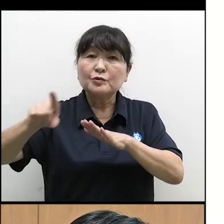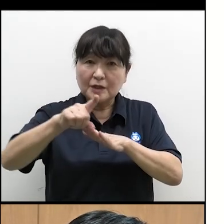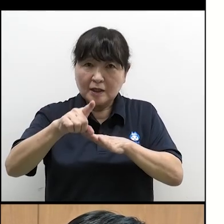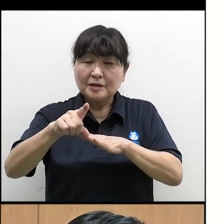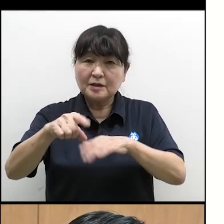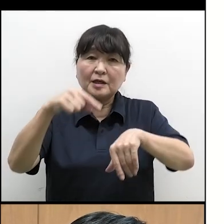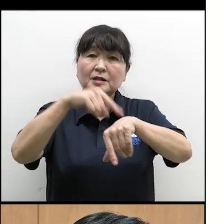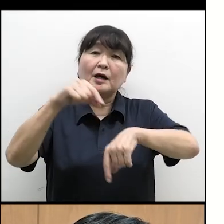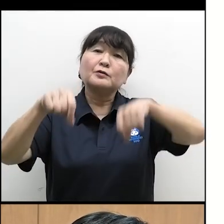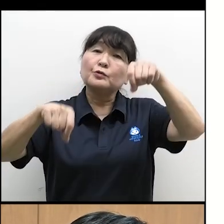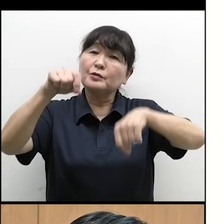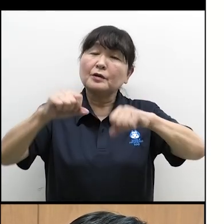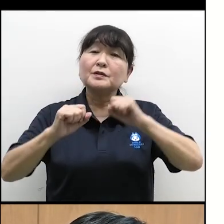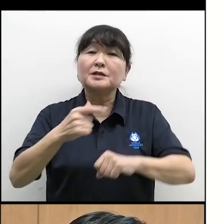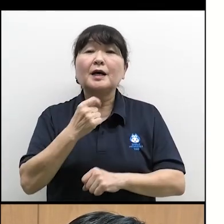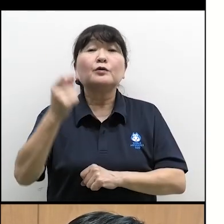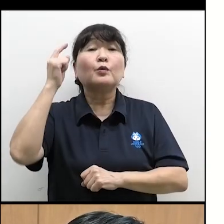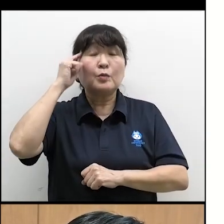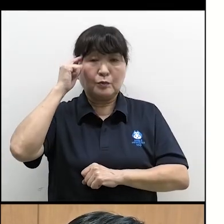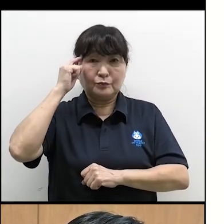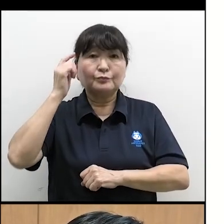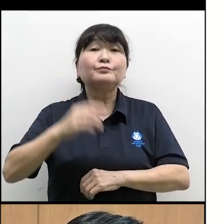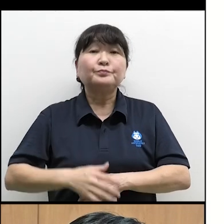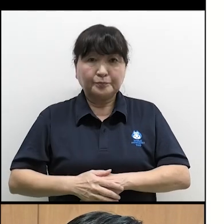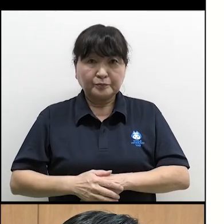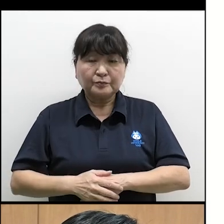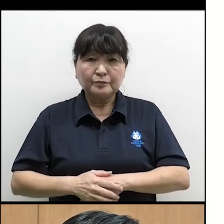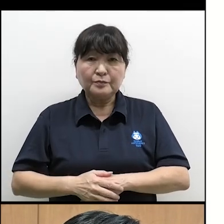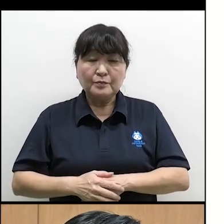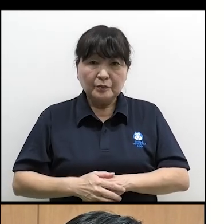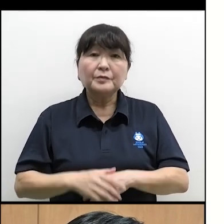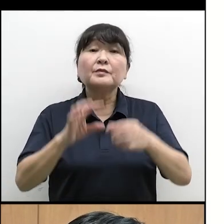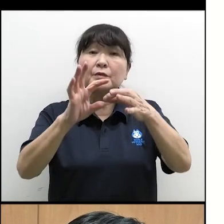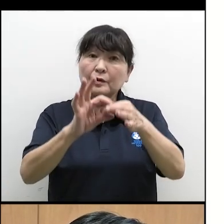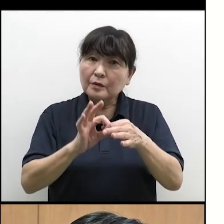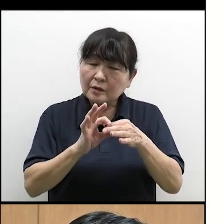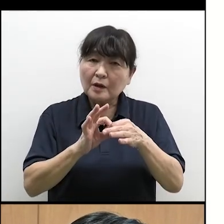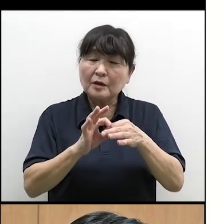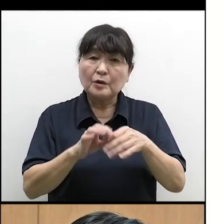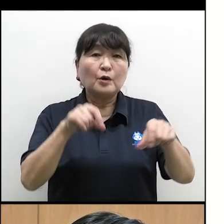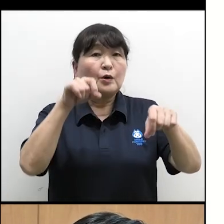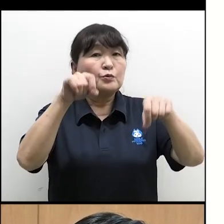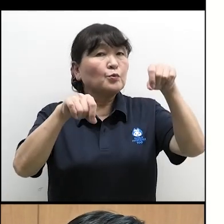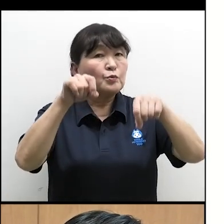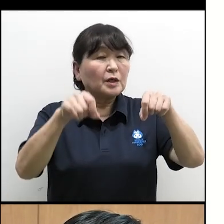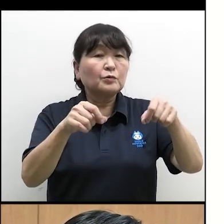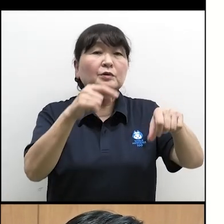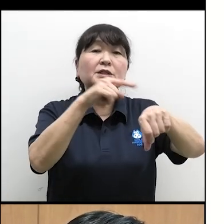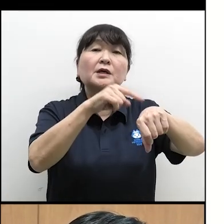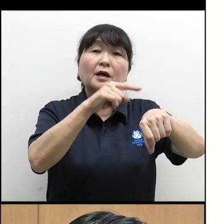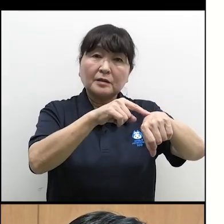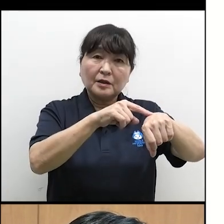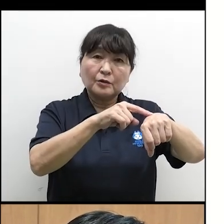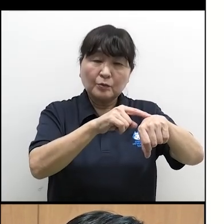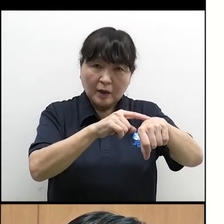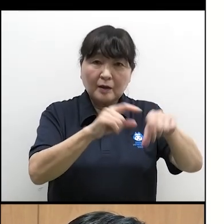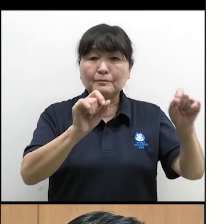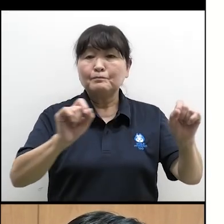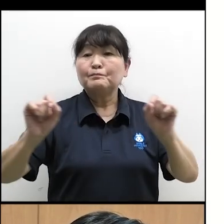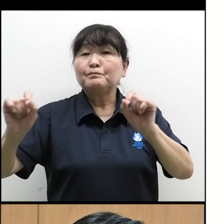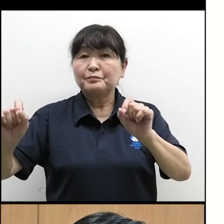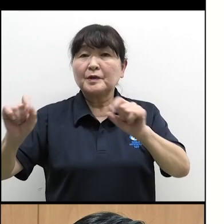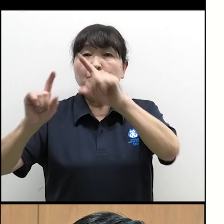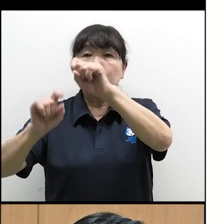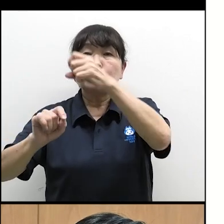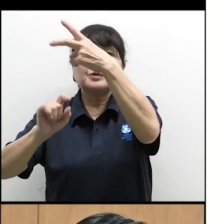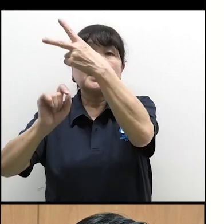。フレックスタイム施行期間はそれに伴って、2ヶ月程度延長をし、また申請期限も